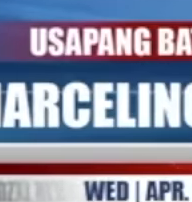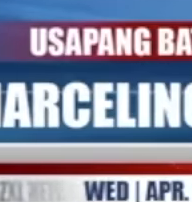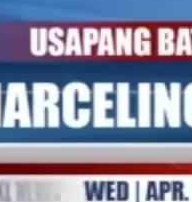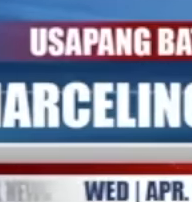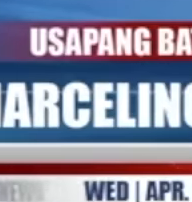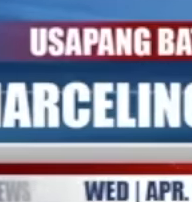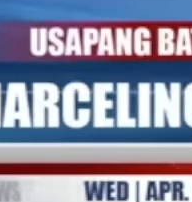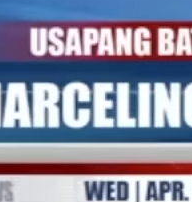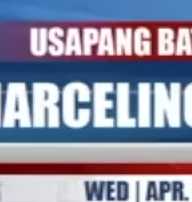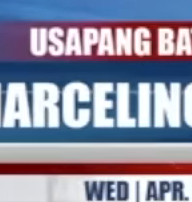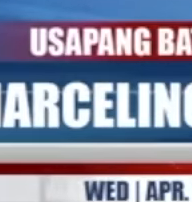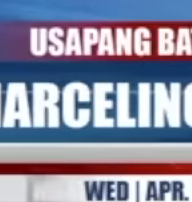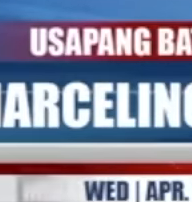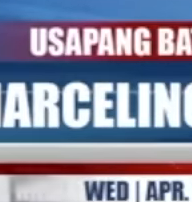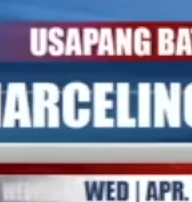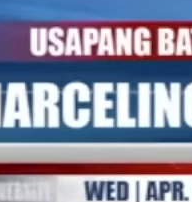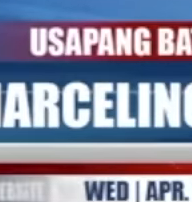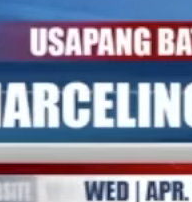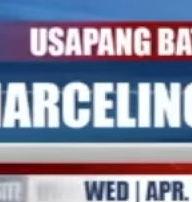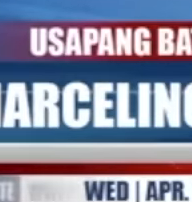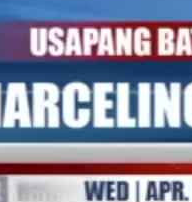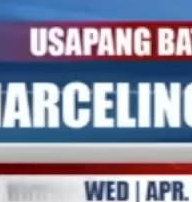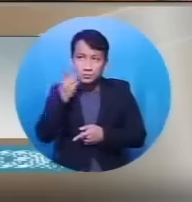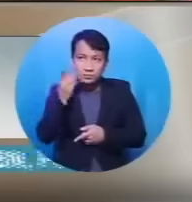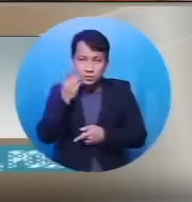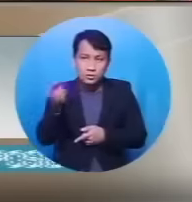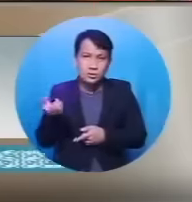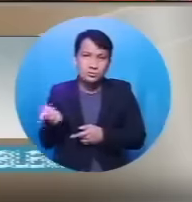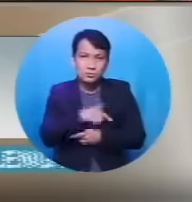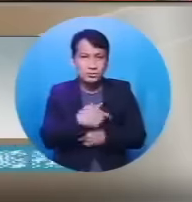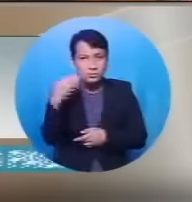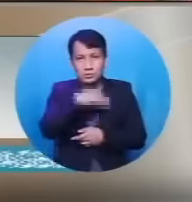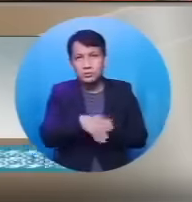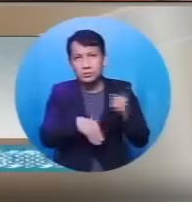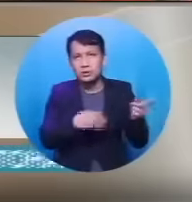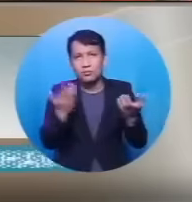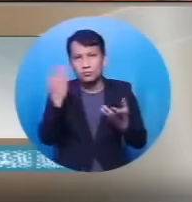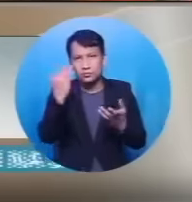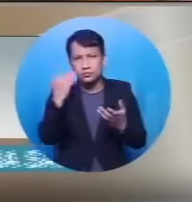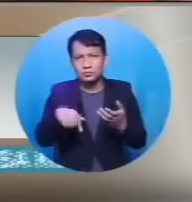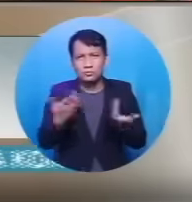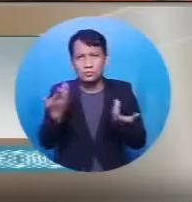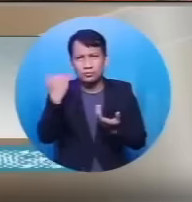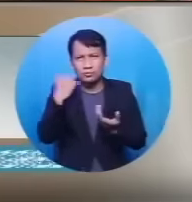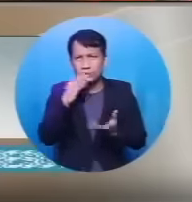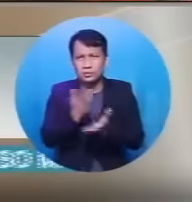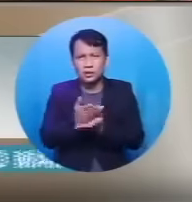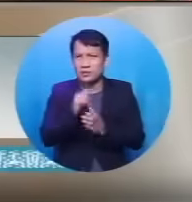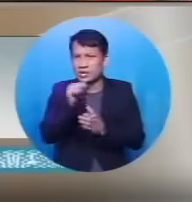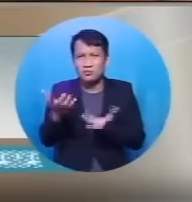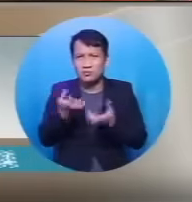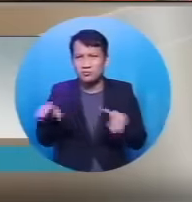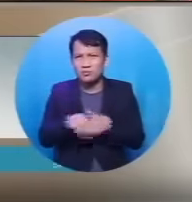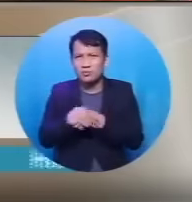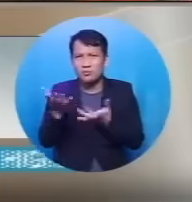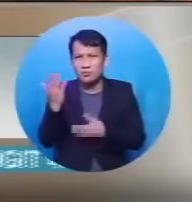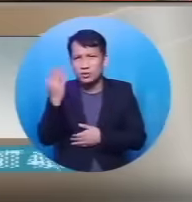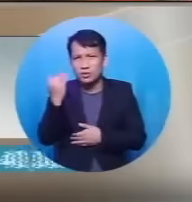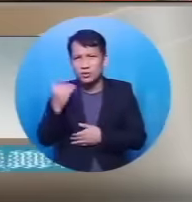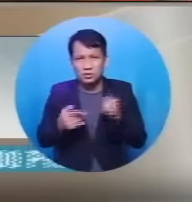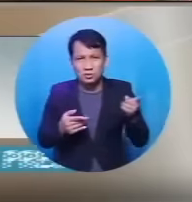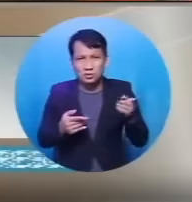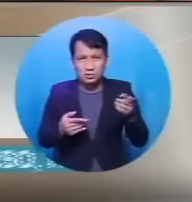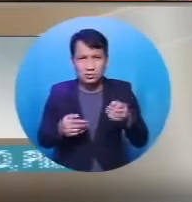mag-away mm madalas kaming magtalo so Niloko niyo po siya Bakit kayo pasad umatras sa kasal